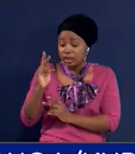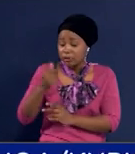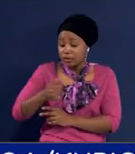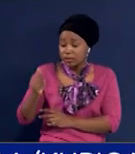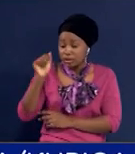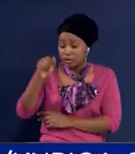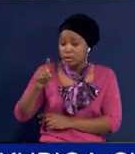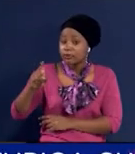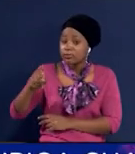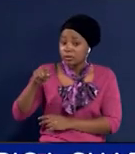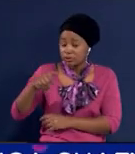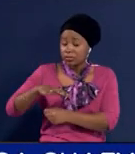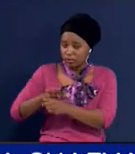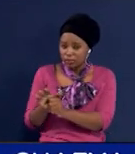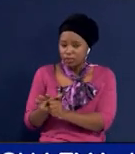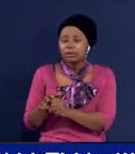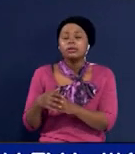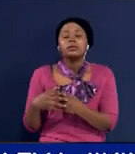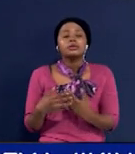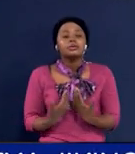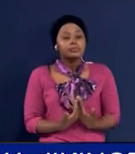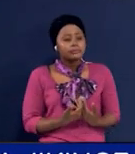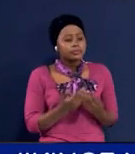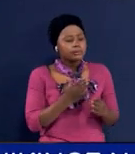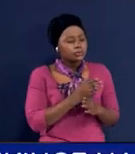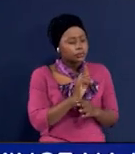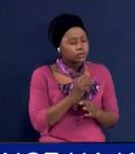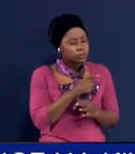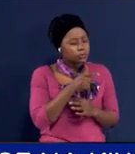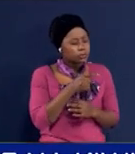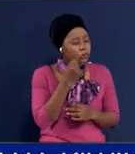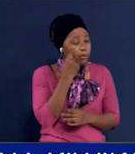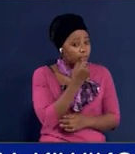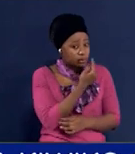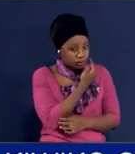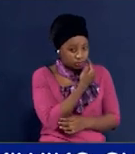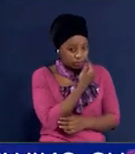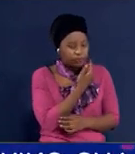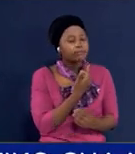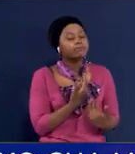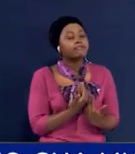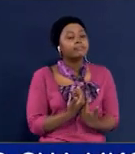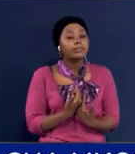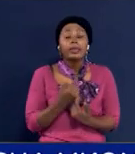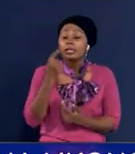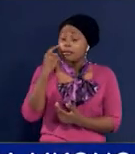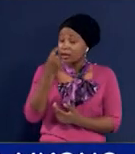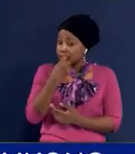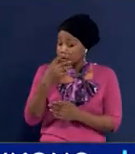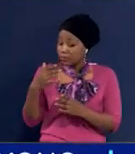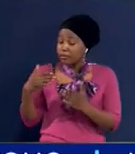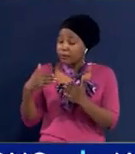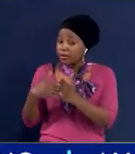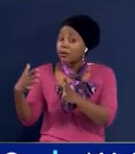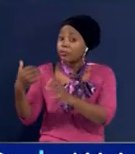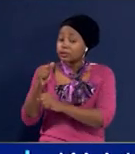tayari alikuwa na virusi vya corona. Na vipi sasa kuhusu machoni, usoni? Machoni, mpaka upate virusi hivi